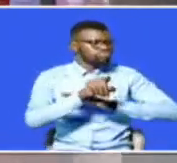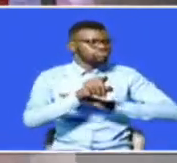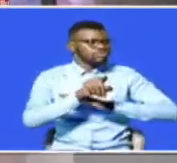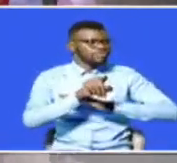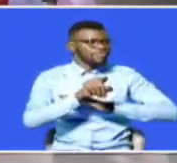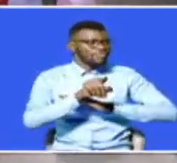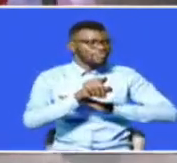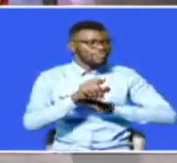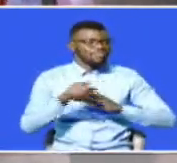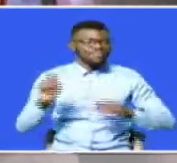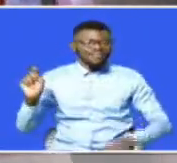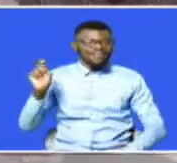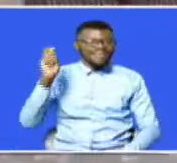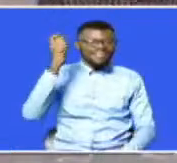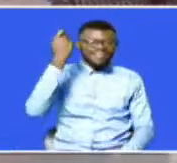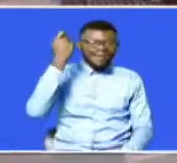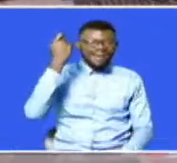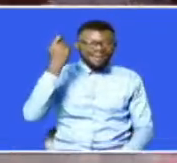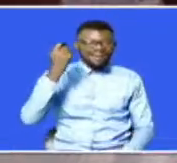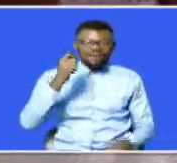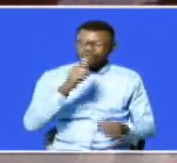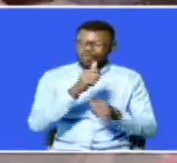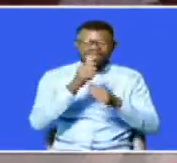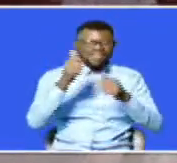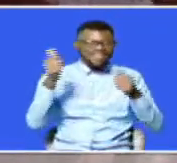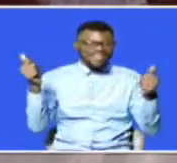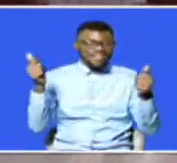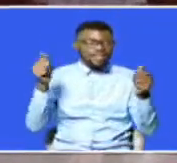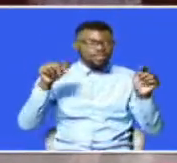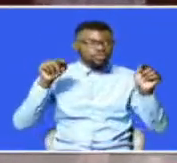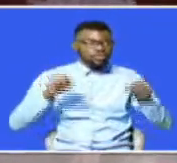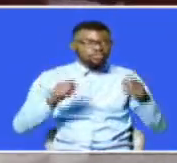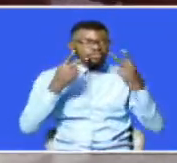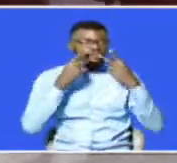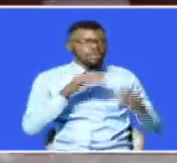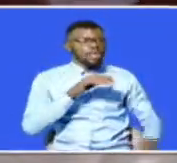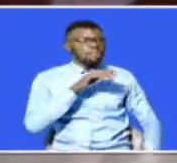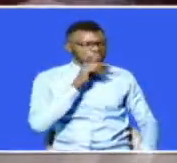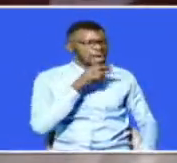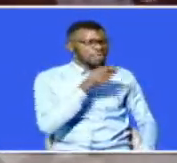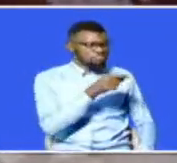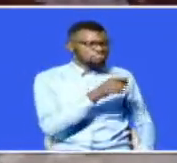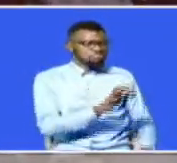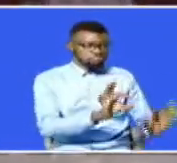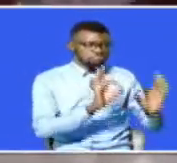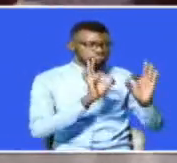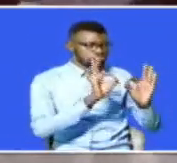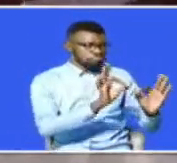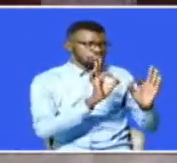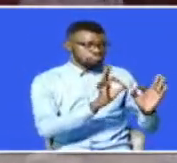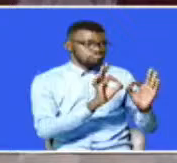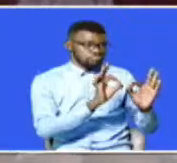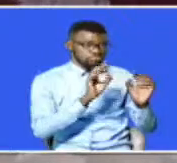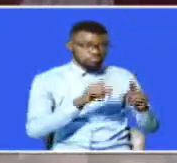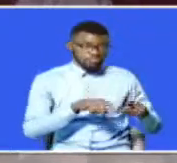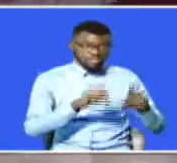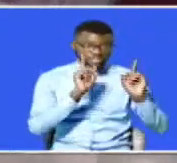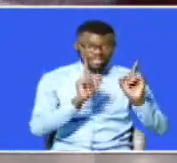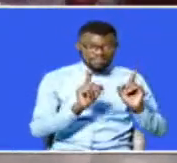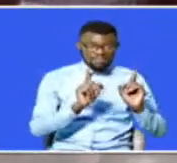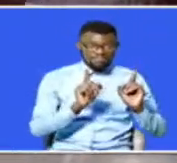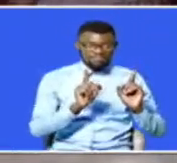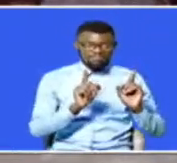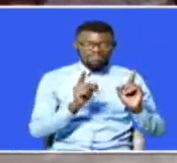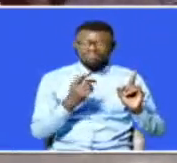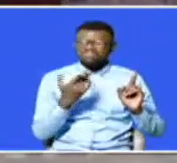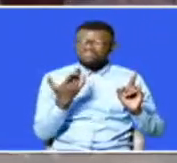hii itakuwa sawa sawa. Leo tumeona mwanaume ambaye amepunguza